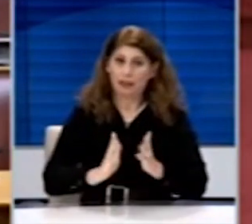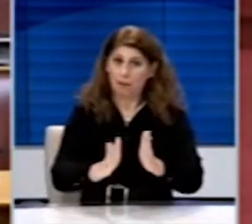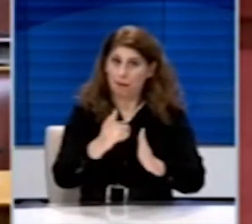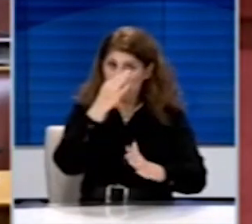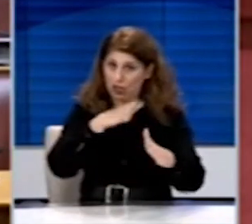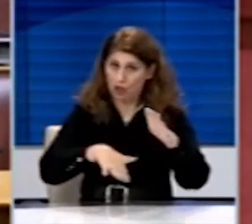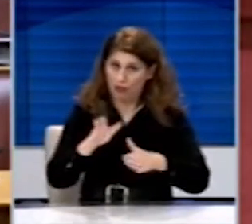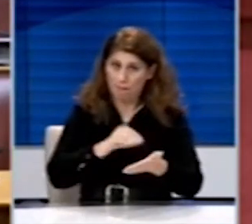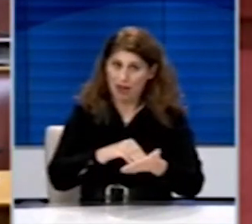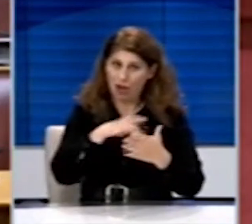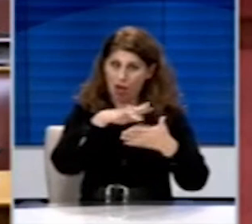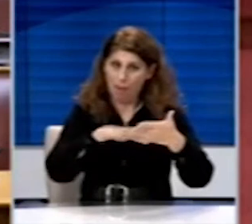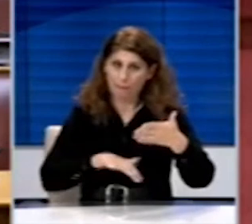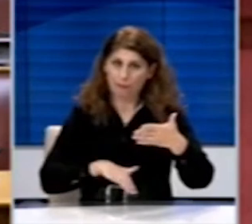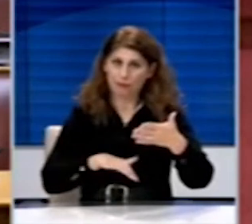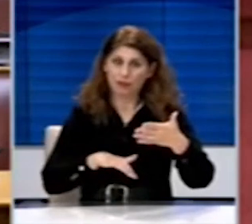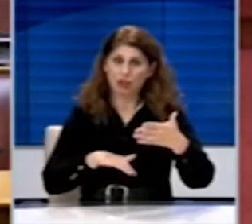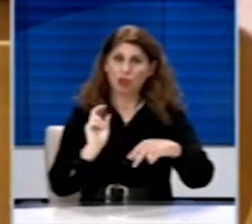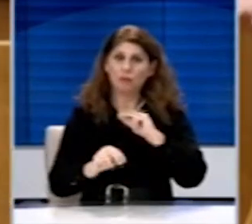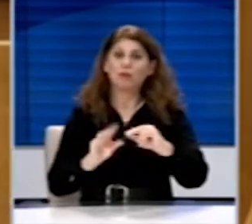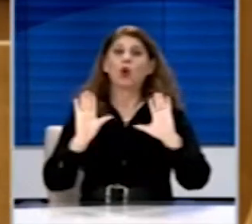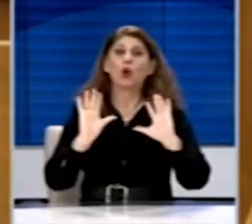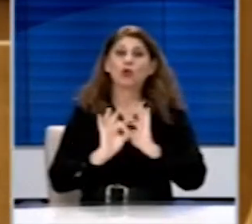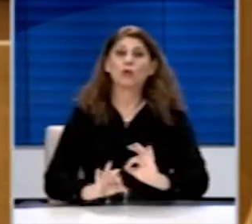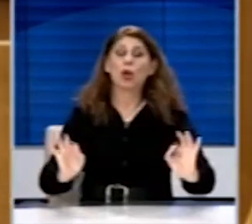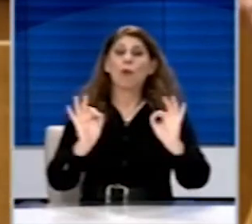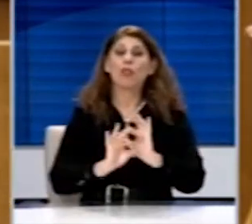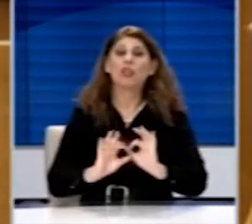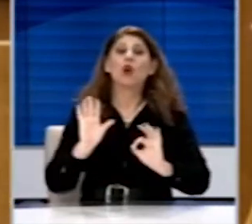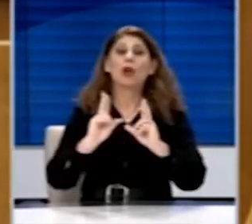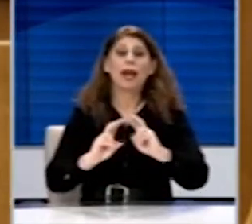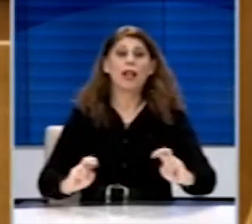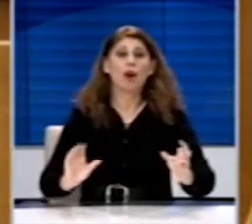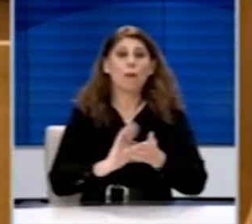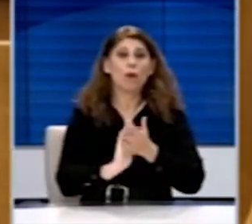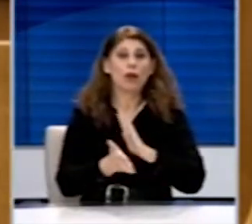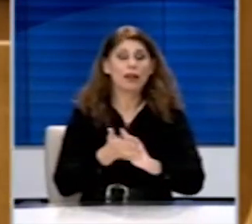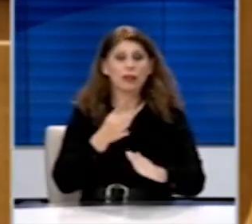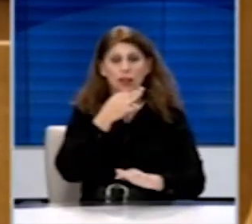πάλι. Επιστολική ψήφος χωρίς προϋποθέσεις. Χωρίς έλεγχο από κανέναν. Για να τα λέμε όλα.